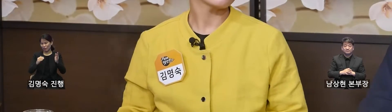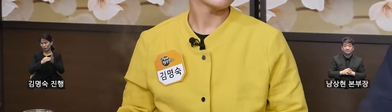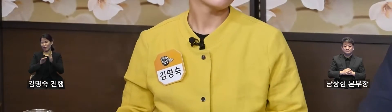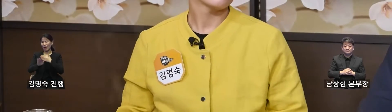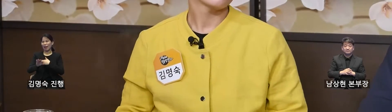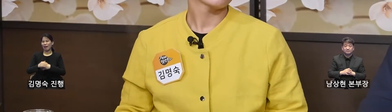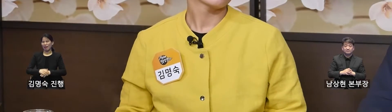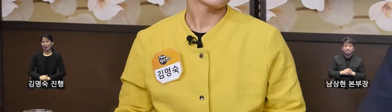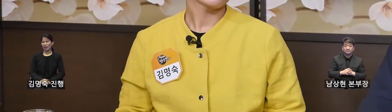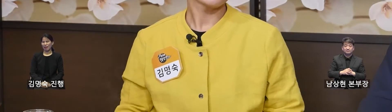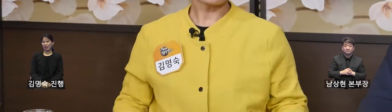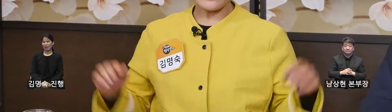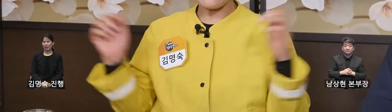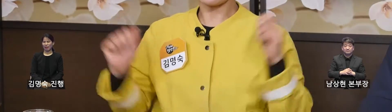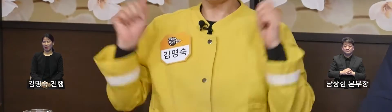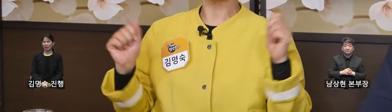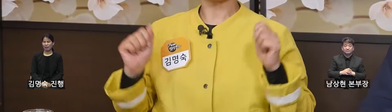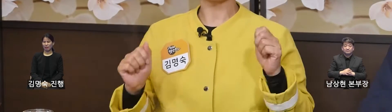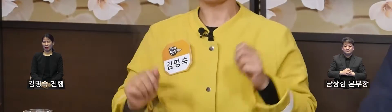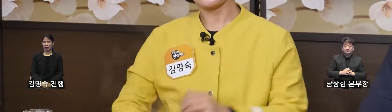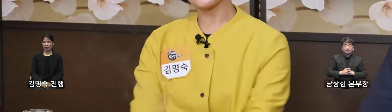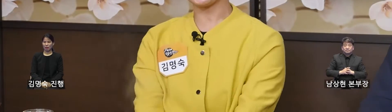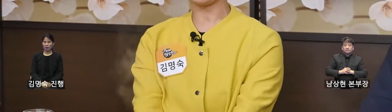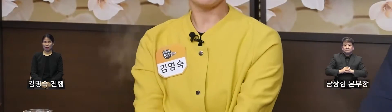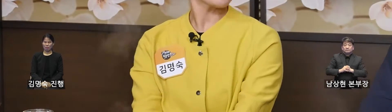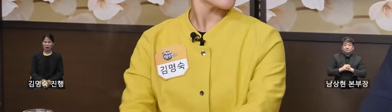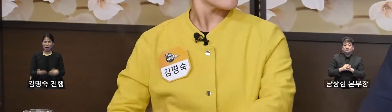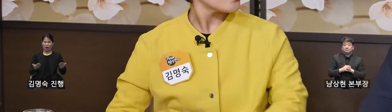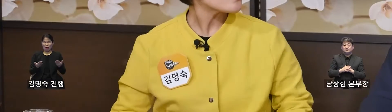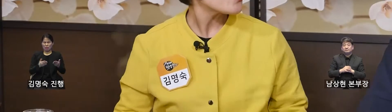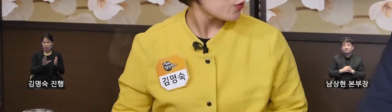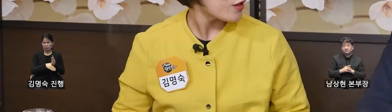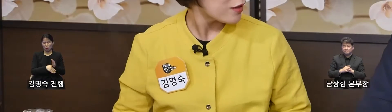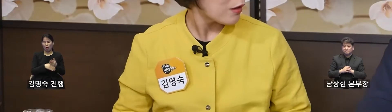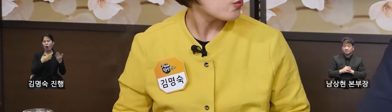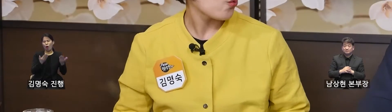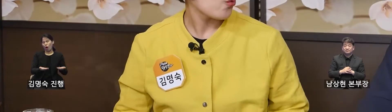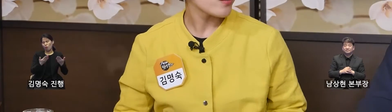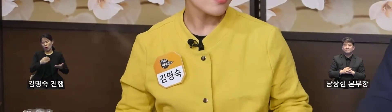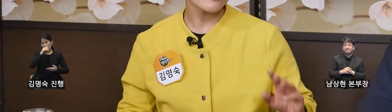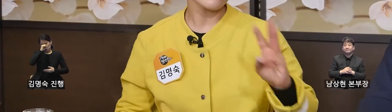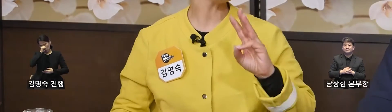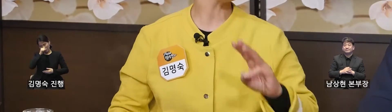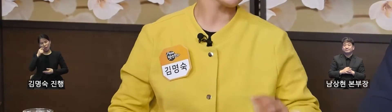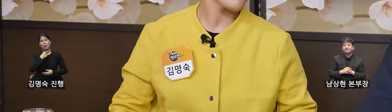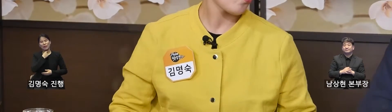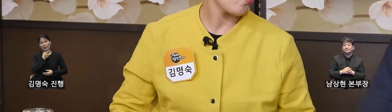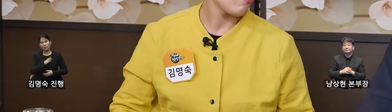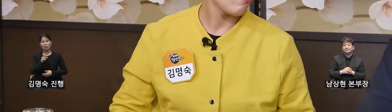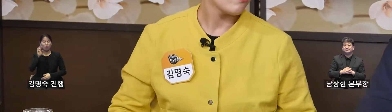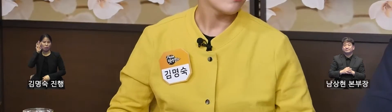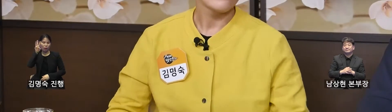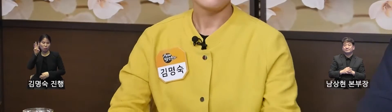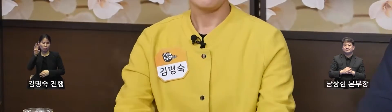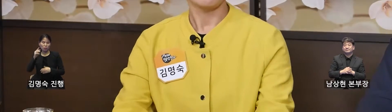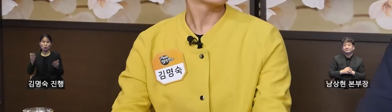사실은 그러니까 막 일을 할 때는 쉬었으면 좋겠다, 쉬었으면 좋겠다 해도 사실 3일 지나면